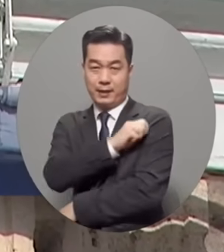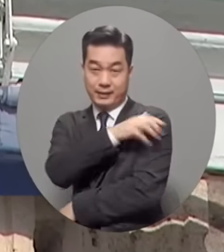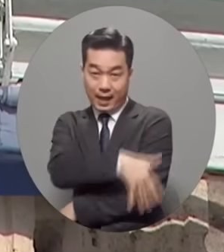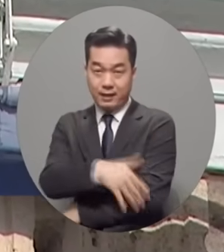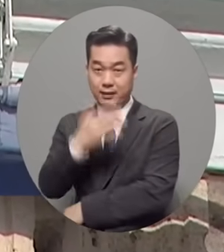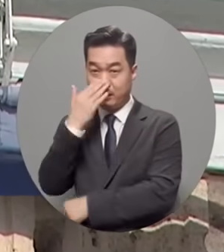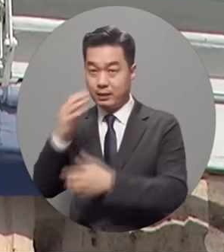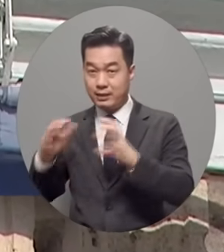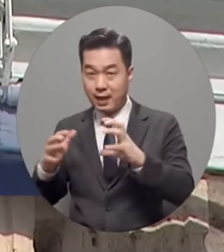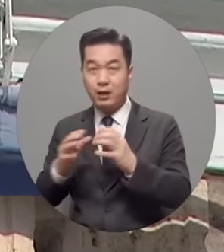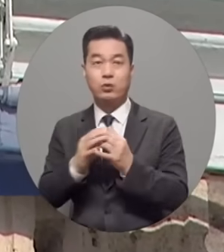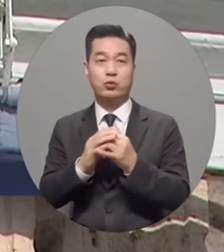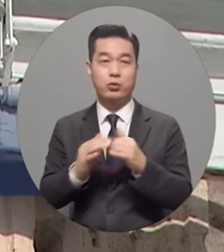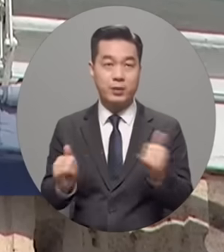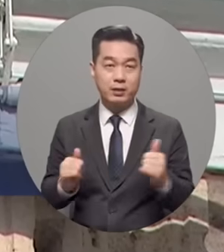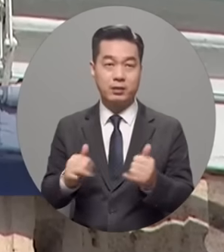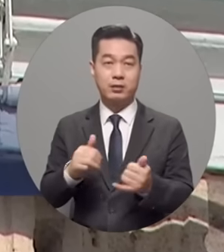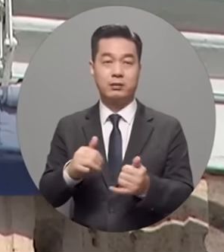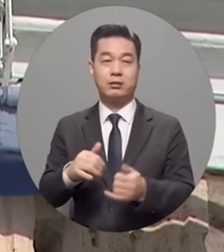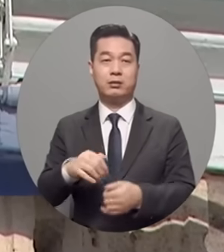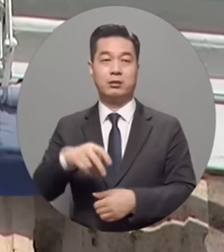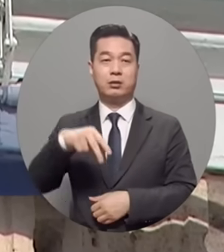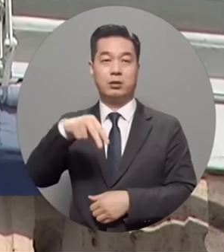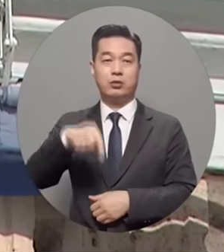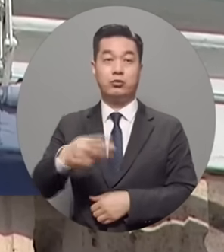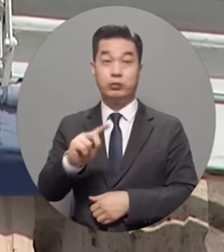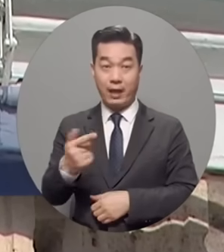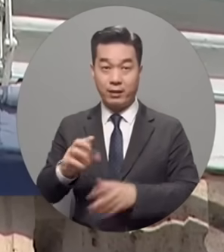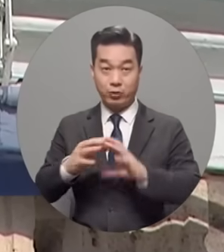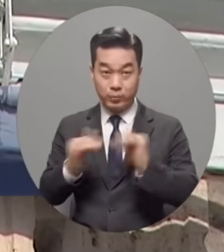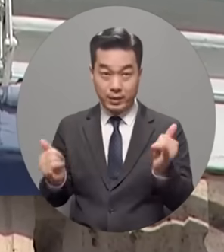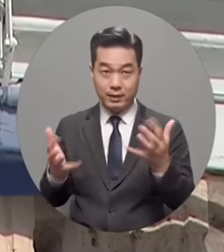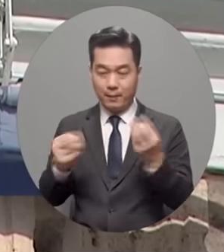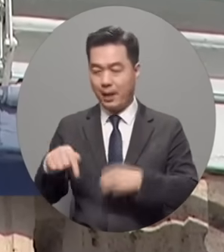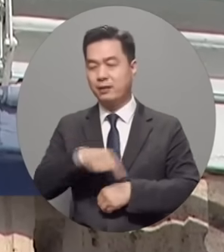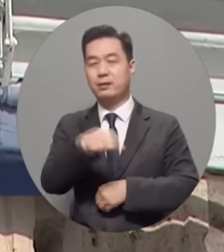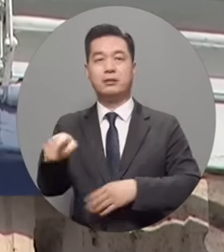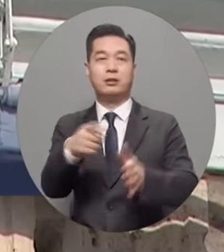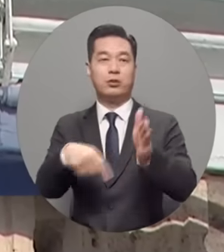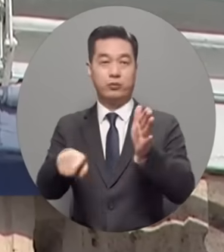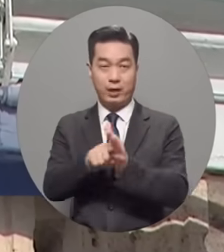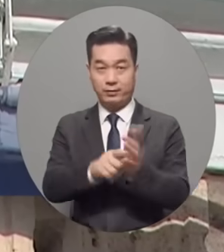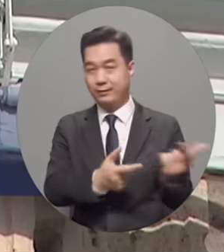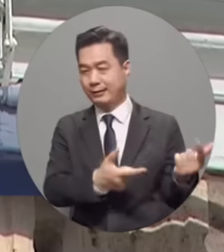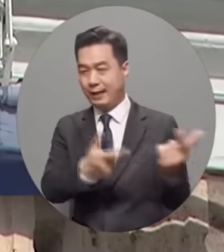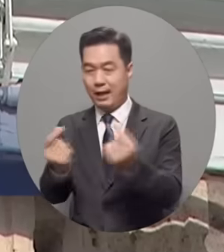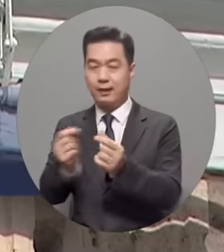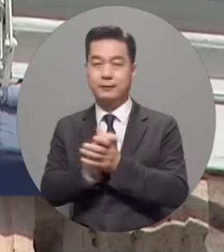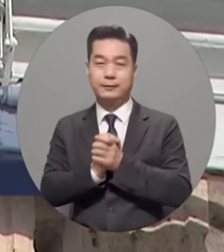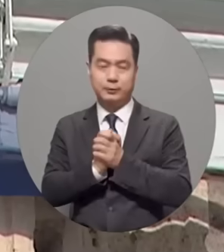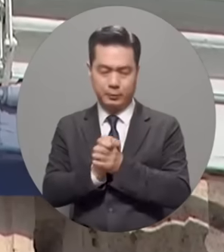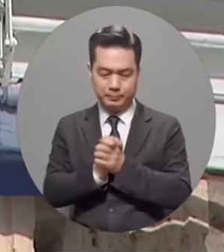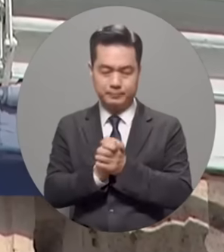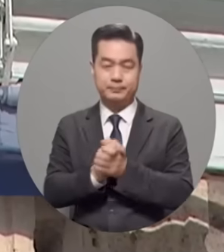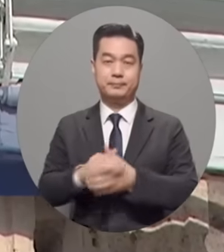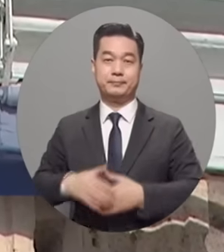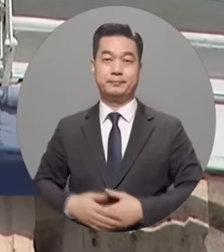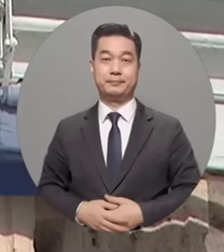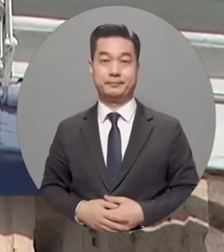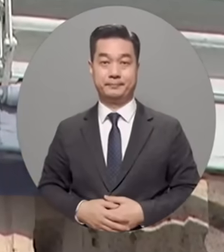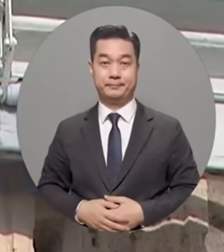guerre. Il martiriato popolo ucraino, i popoli palestinesi e